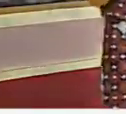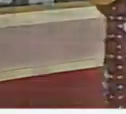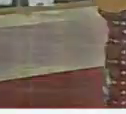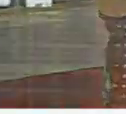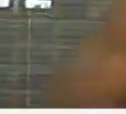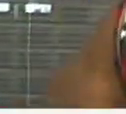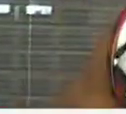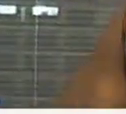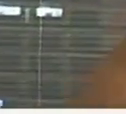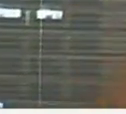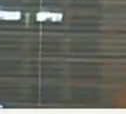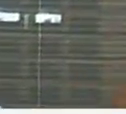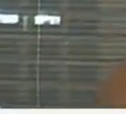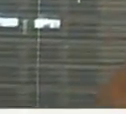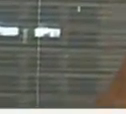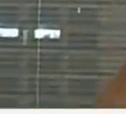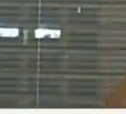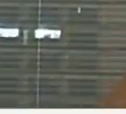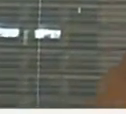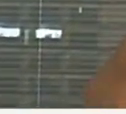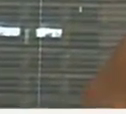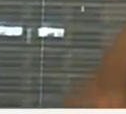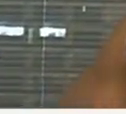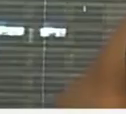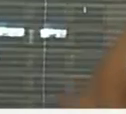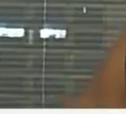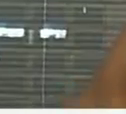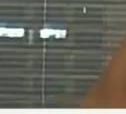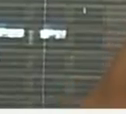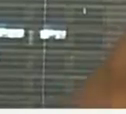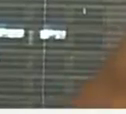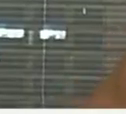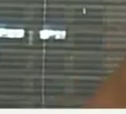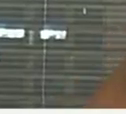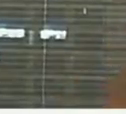swehe, omwana yenyine, Aoko,